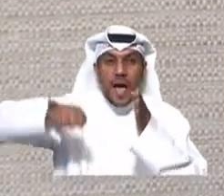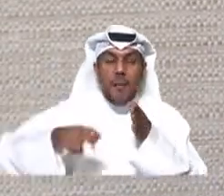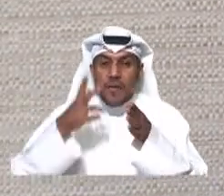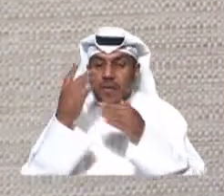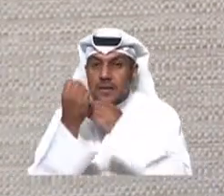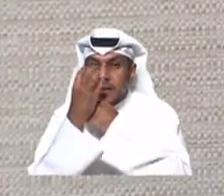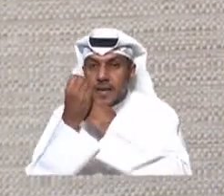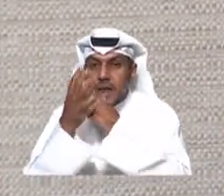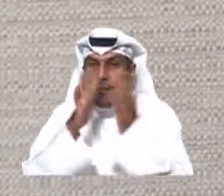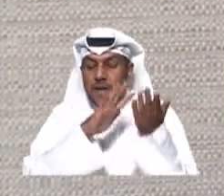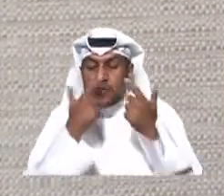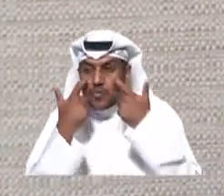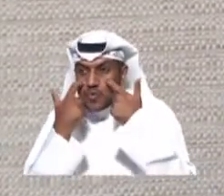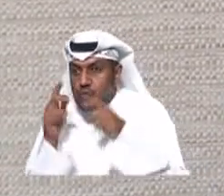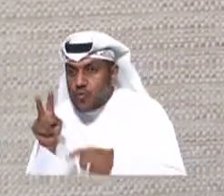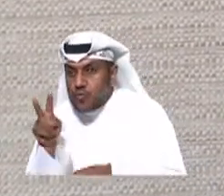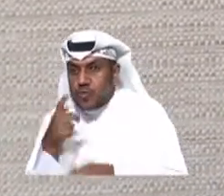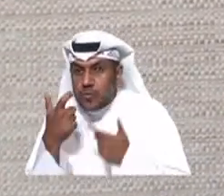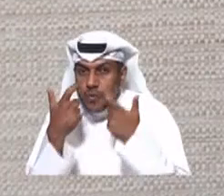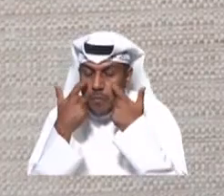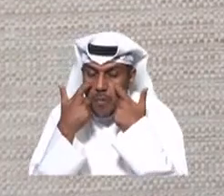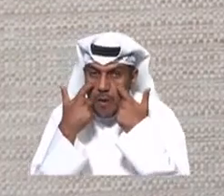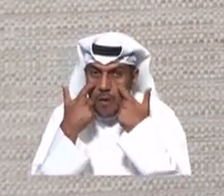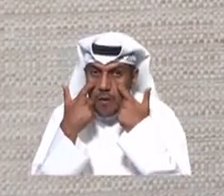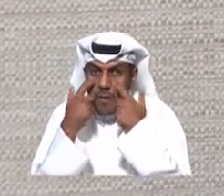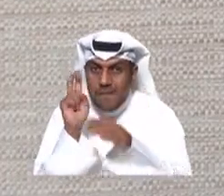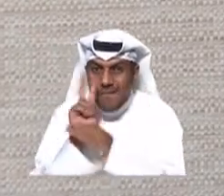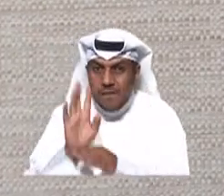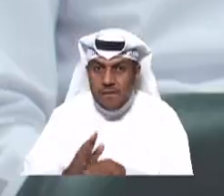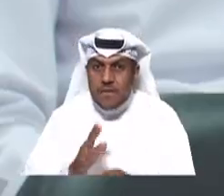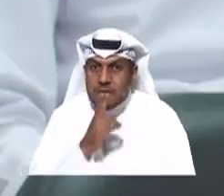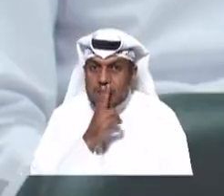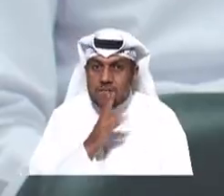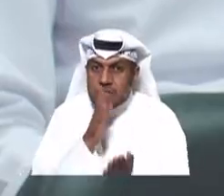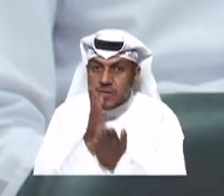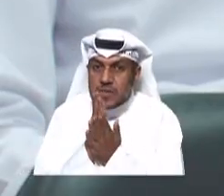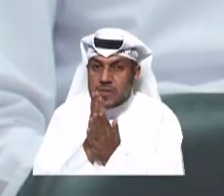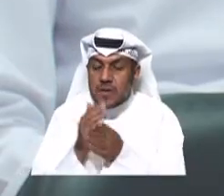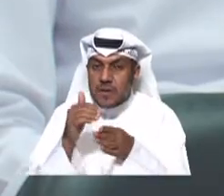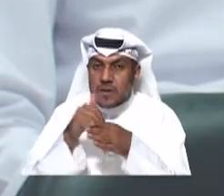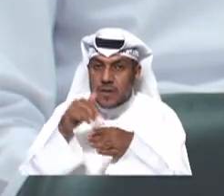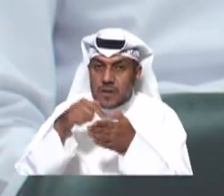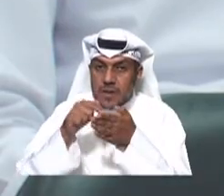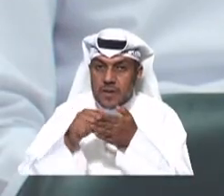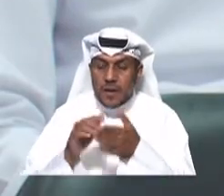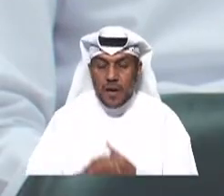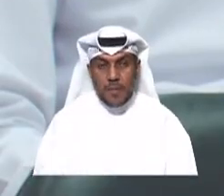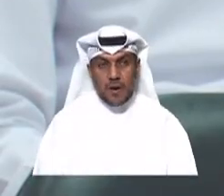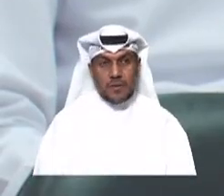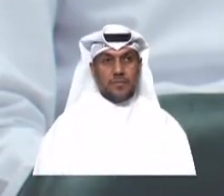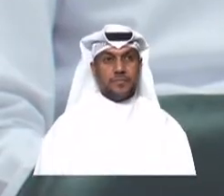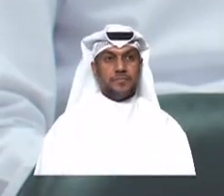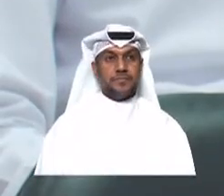المجتمعية ومؤازرة المؤسسات في أداء دورها الرقابي. فايز البطي، تلفزيون دولة الكويت.